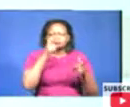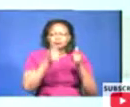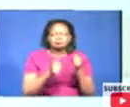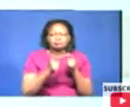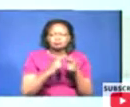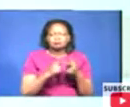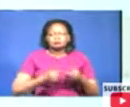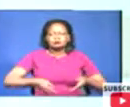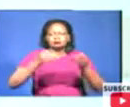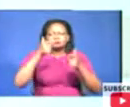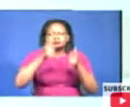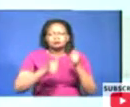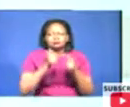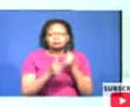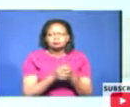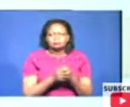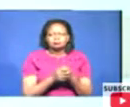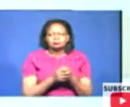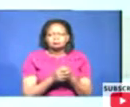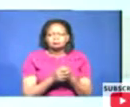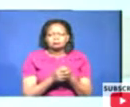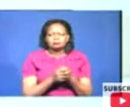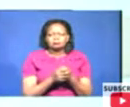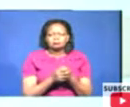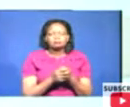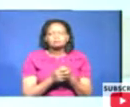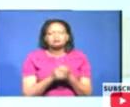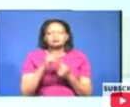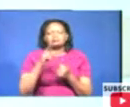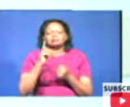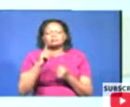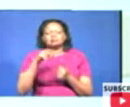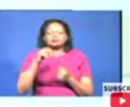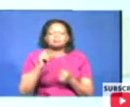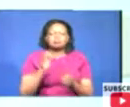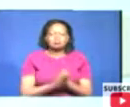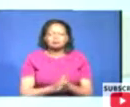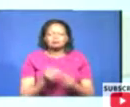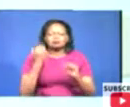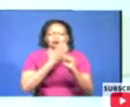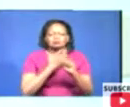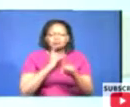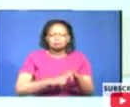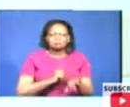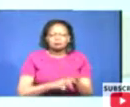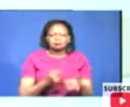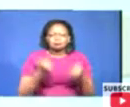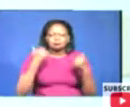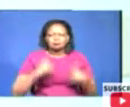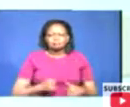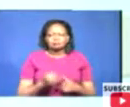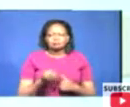Akaniandikia Masua baiti moja na nyama. Wakati nilikula